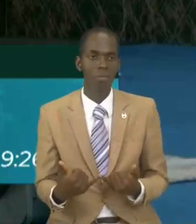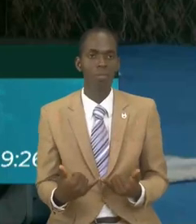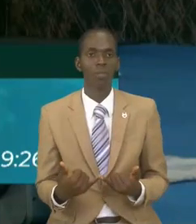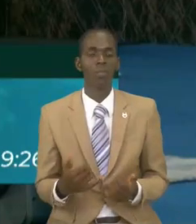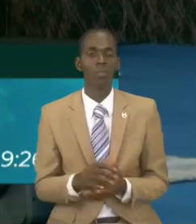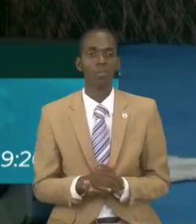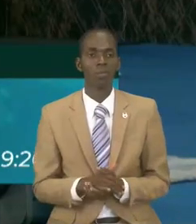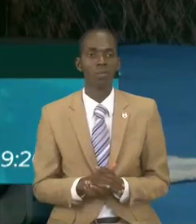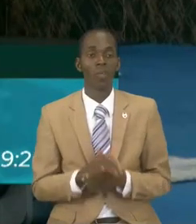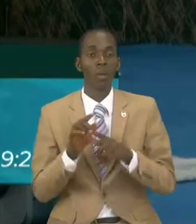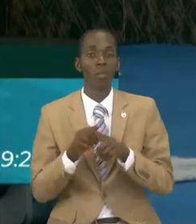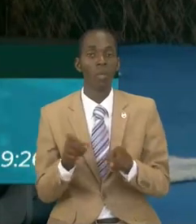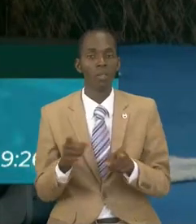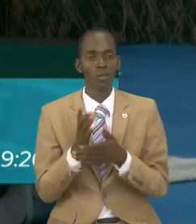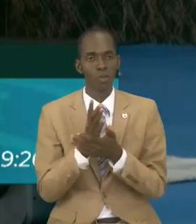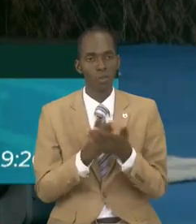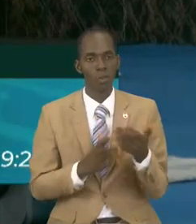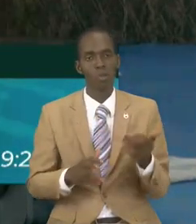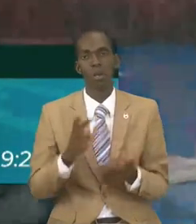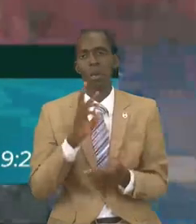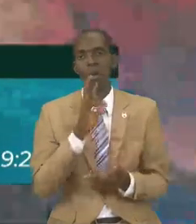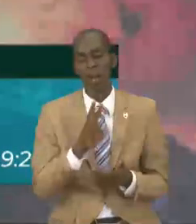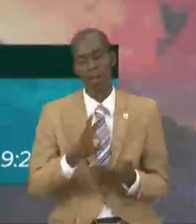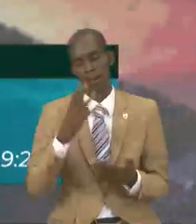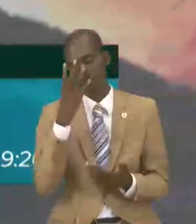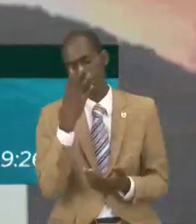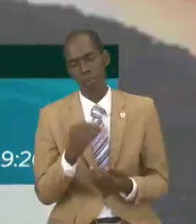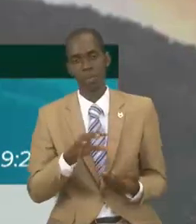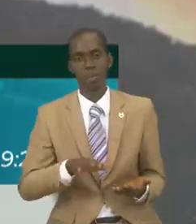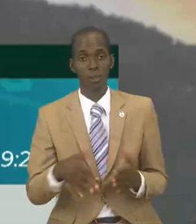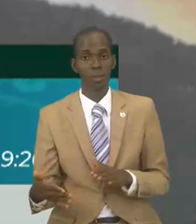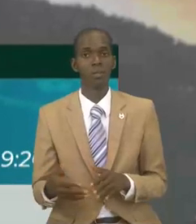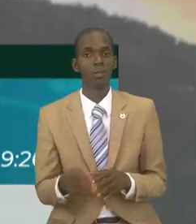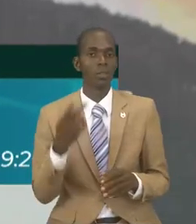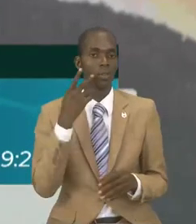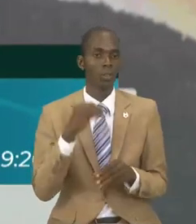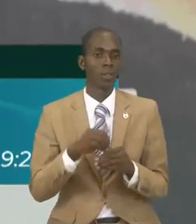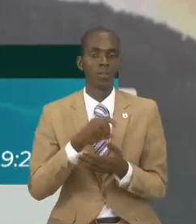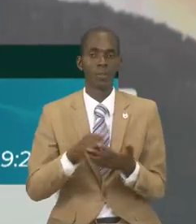dont quelques-uns sont morts.